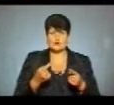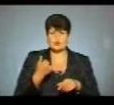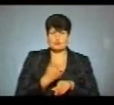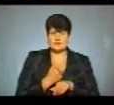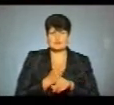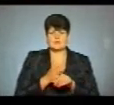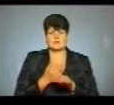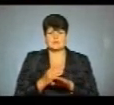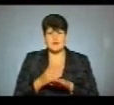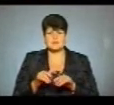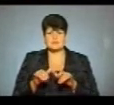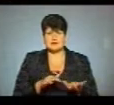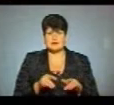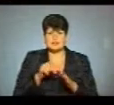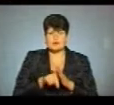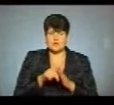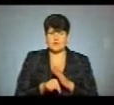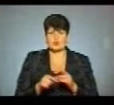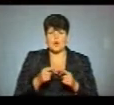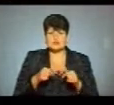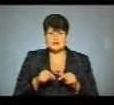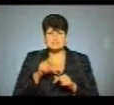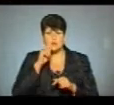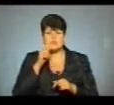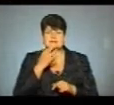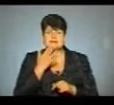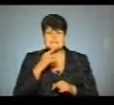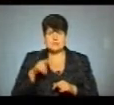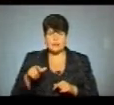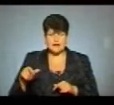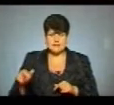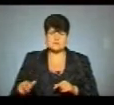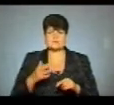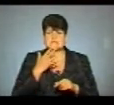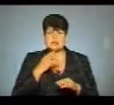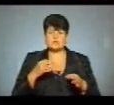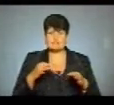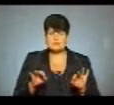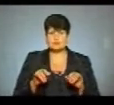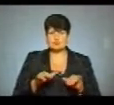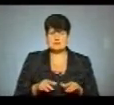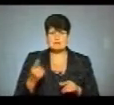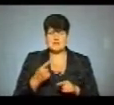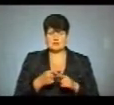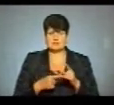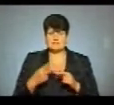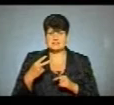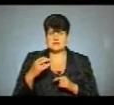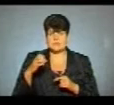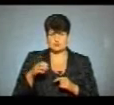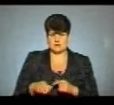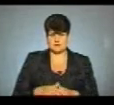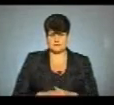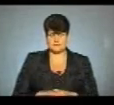етапи діяльності та роль організації українських націоналістів в національно-визвольному русі першої половини ХХ століття, розповів Іван